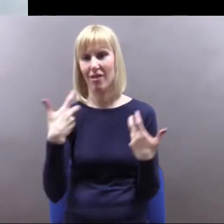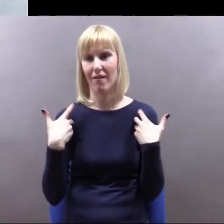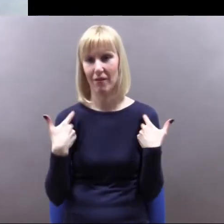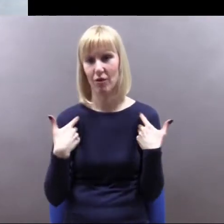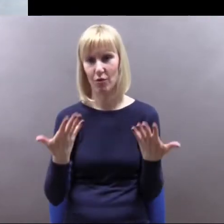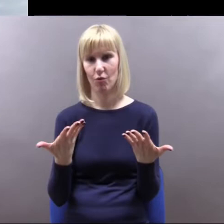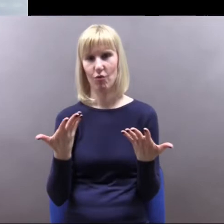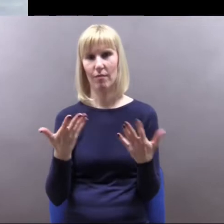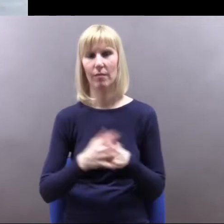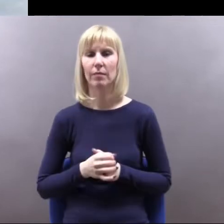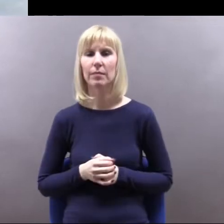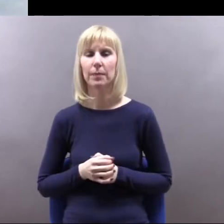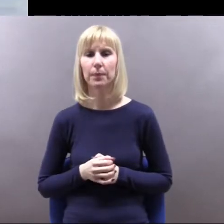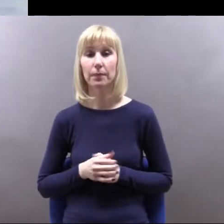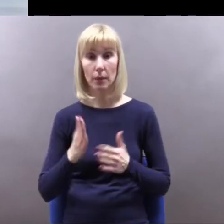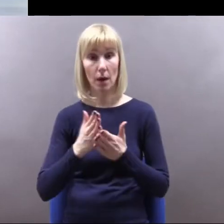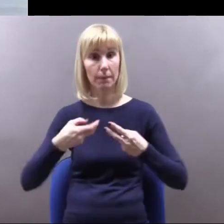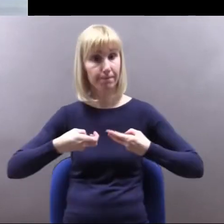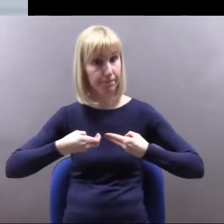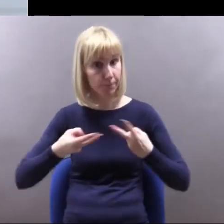polowych, jak taki schodołaz się zachowuje.